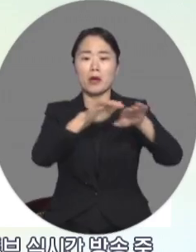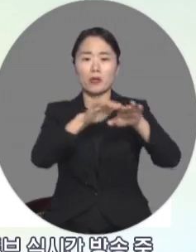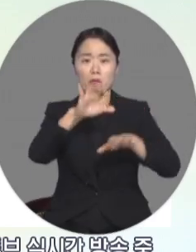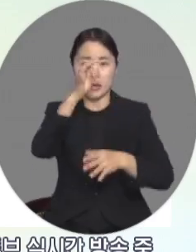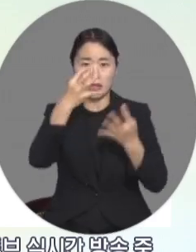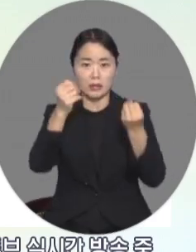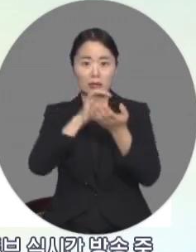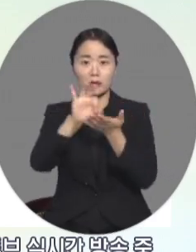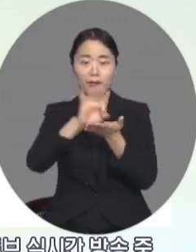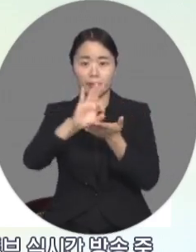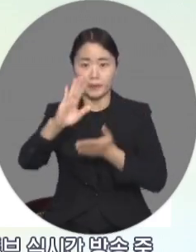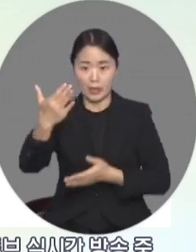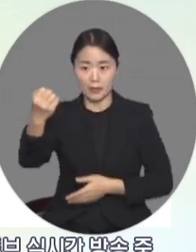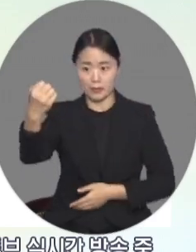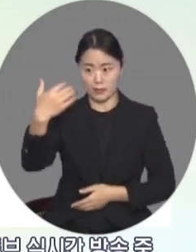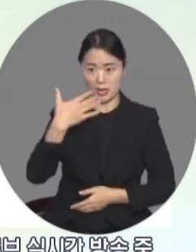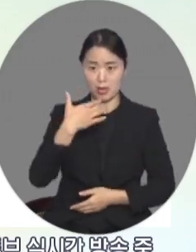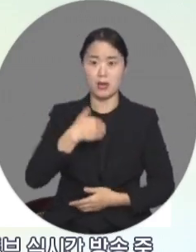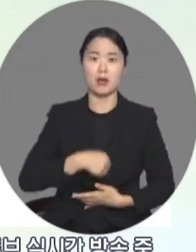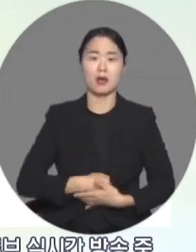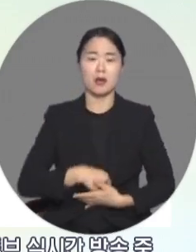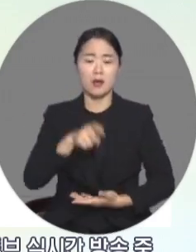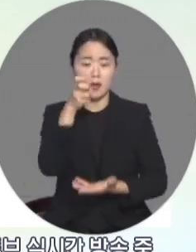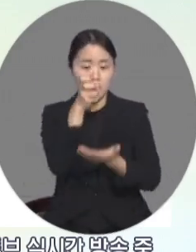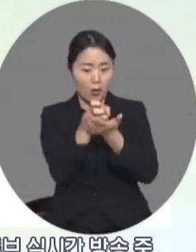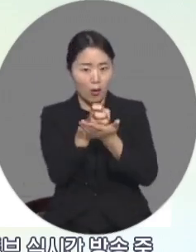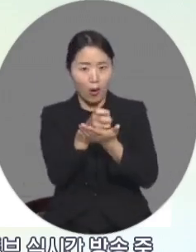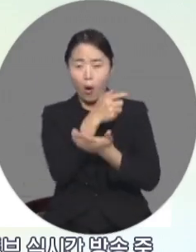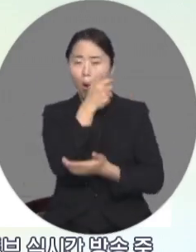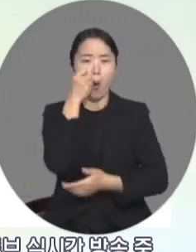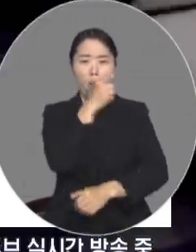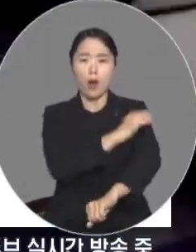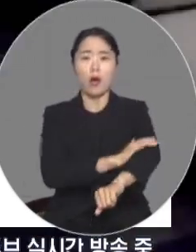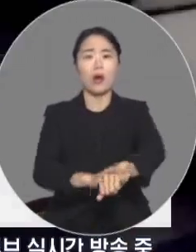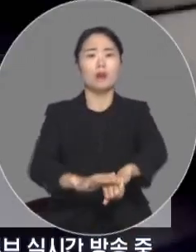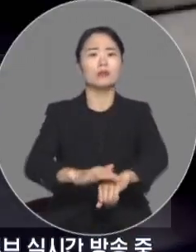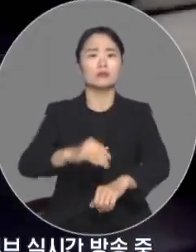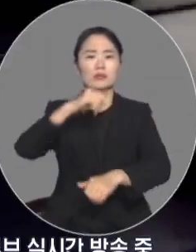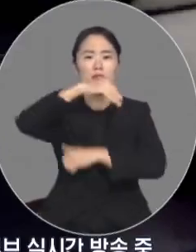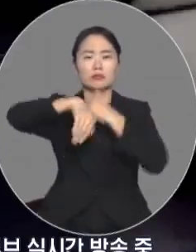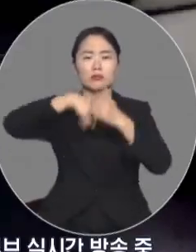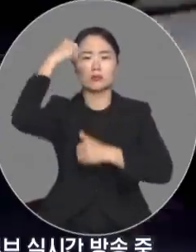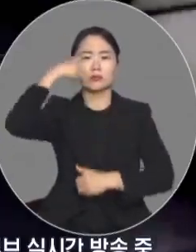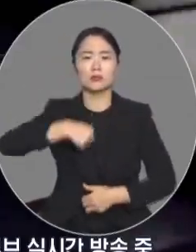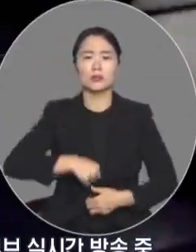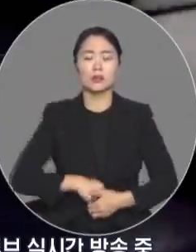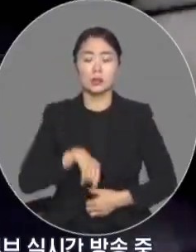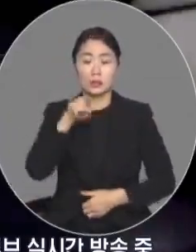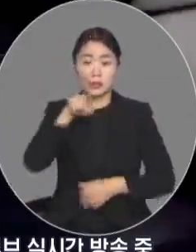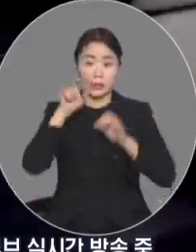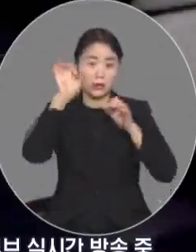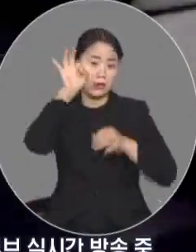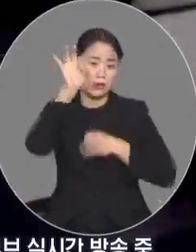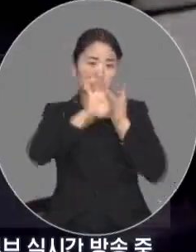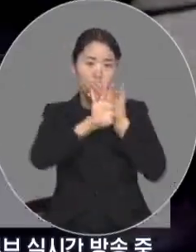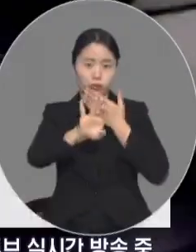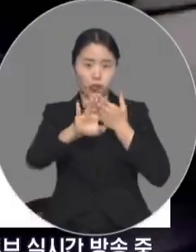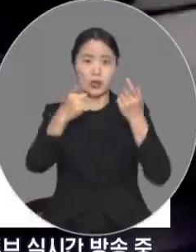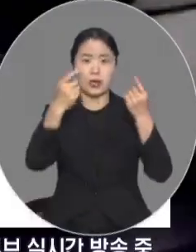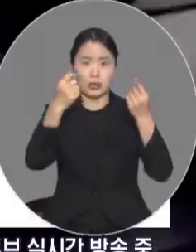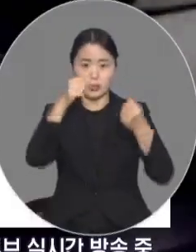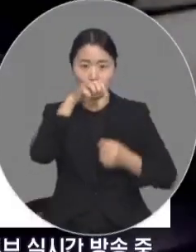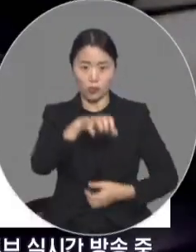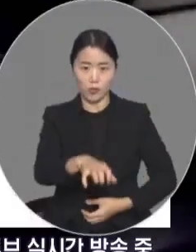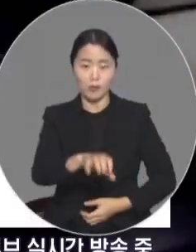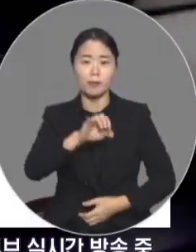이런 식으로 이제 이야기를 하더라고요. 법에 대해서도 너무 잘 알고. 10개월 뒤 같은 장소에서 비슷한 사고가